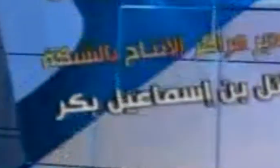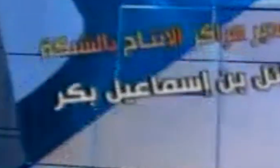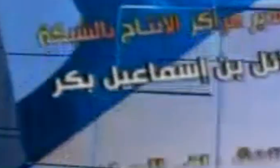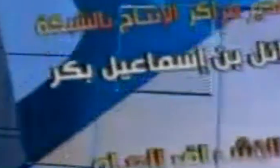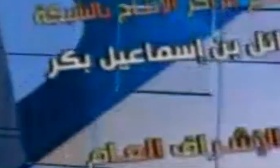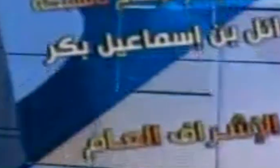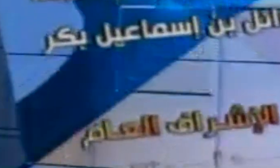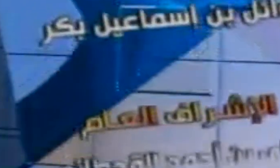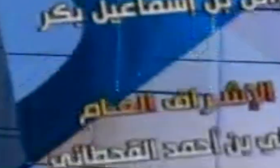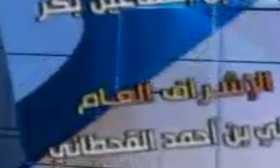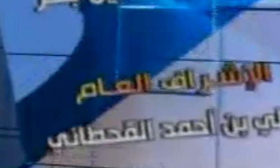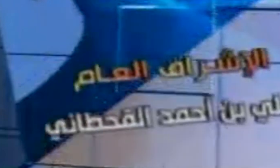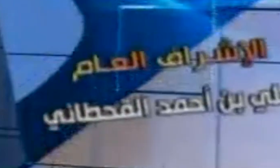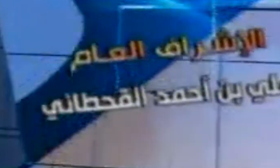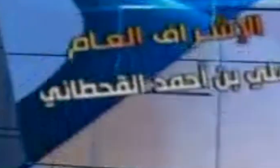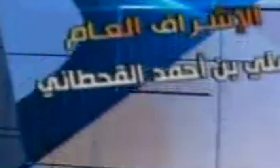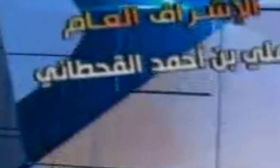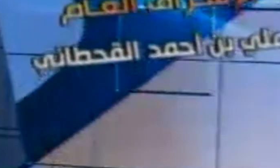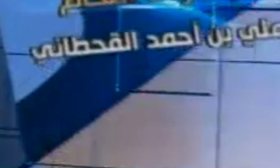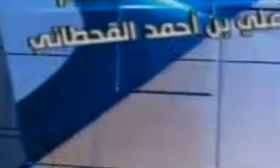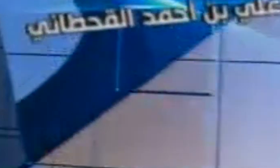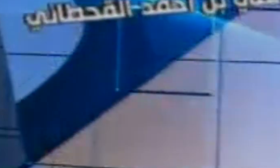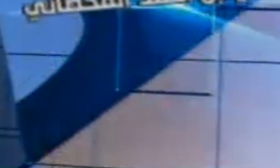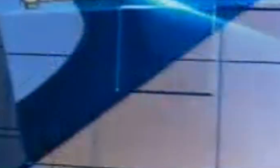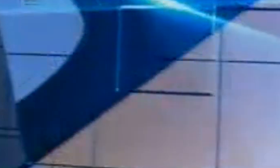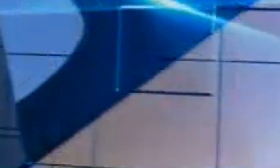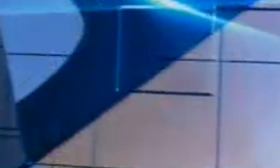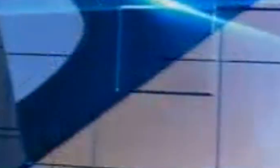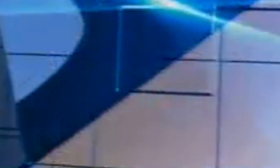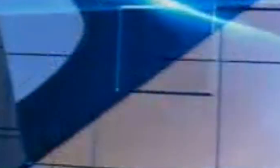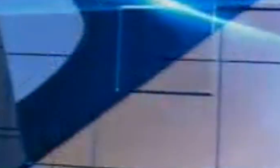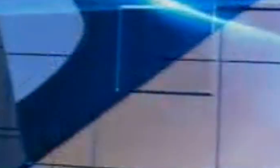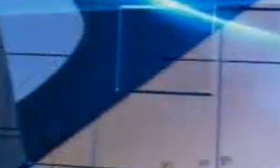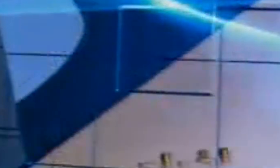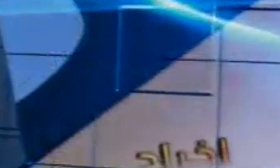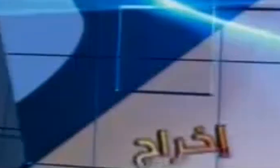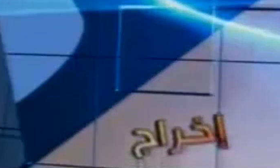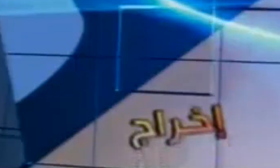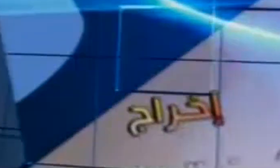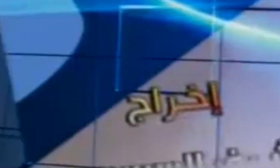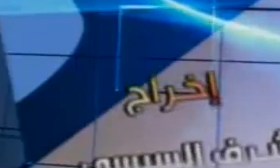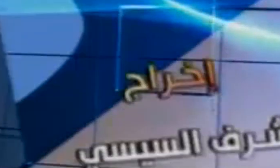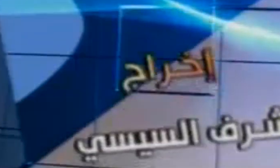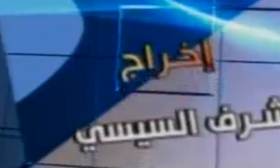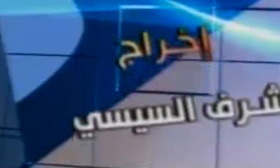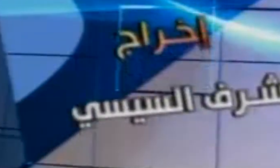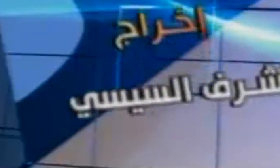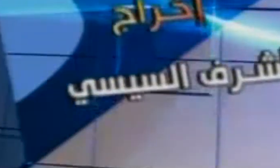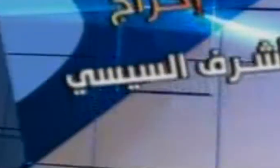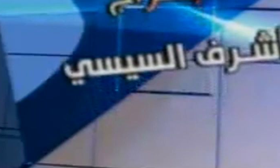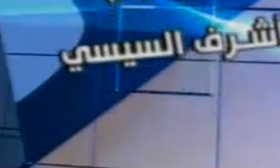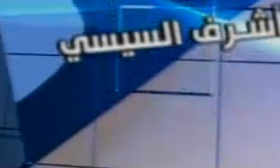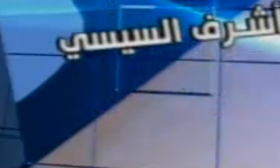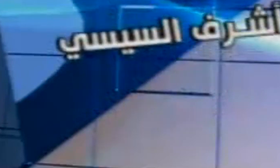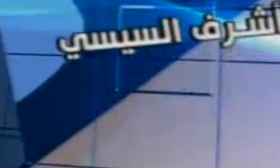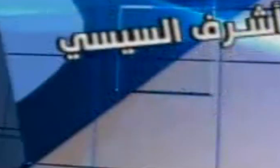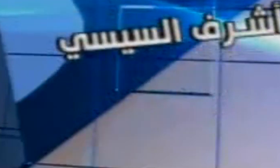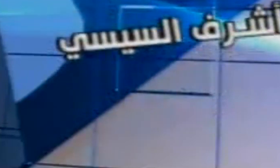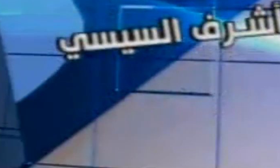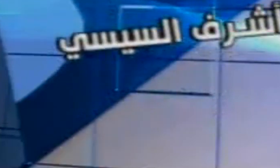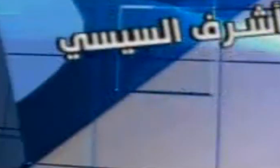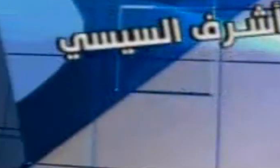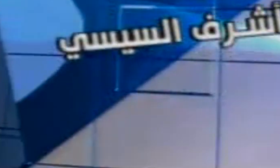اللهم إنا نشهدك بأنه بلغ الرسالة ونصح